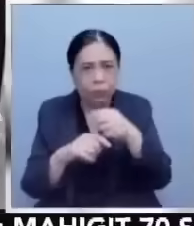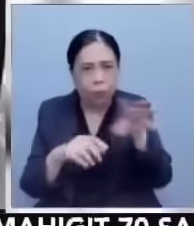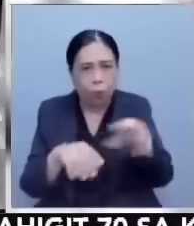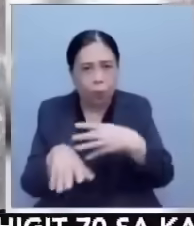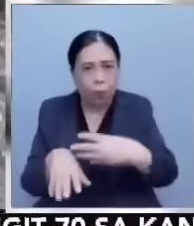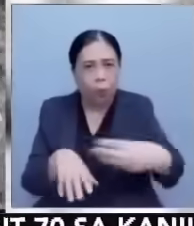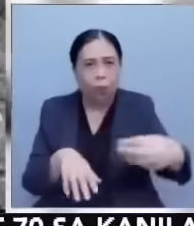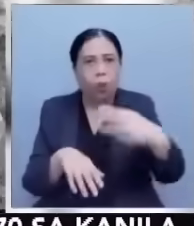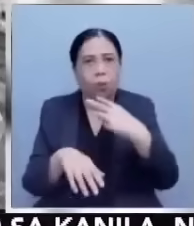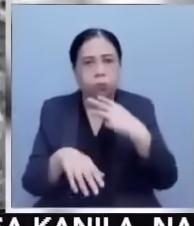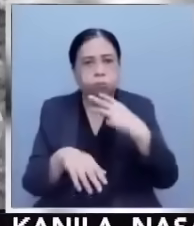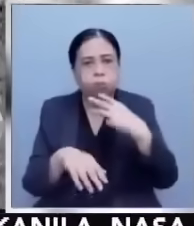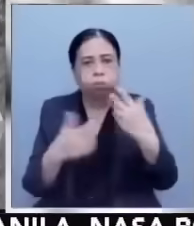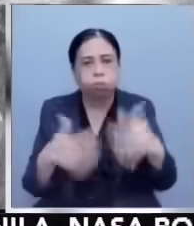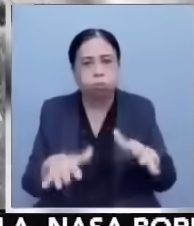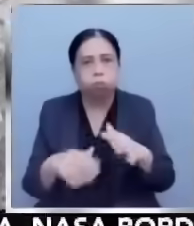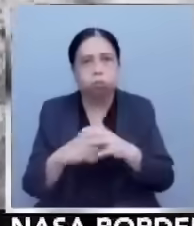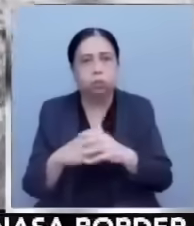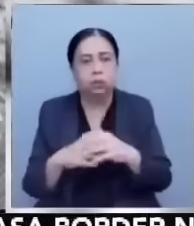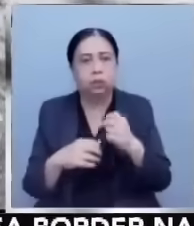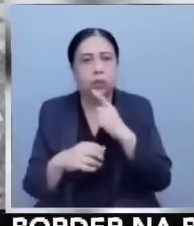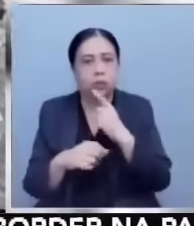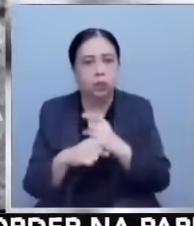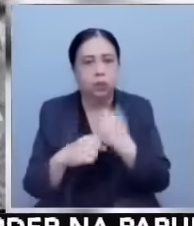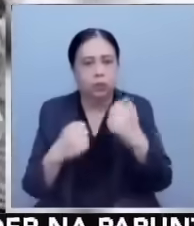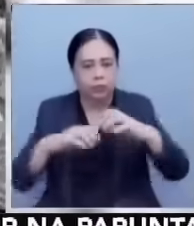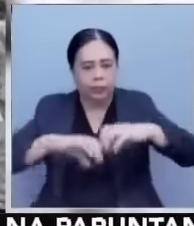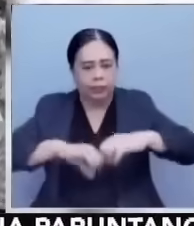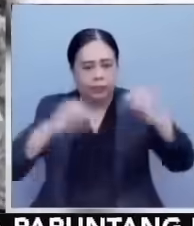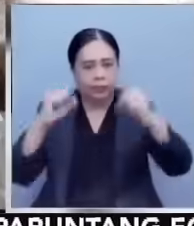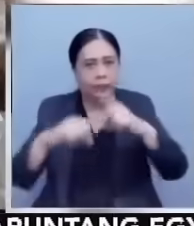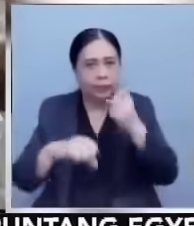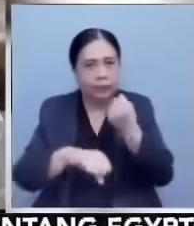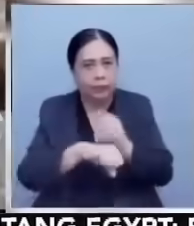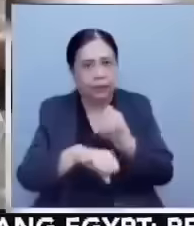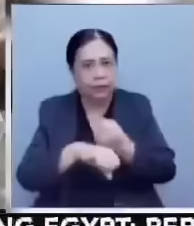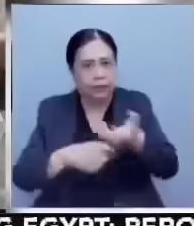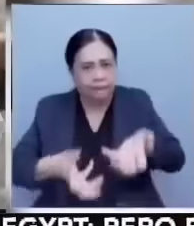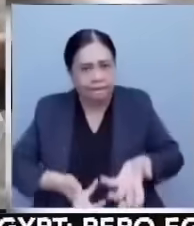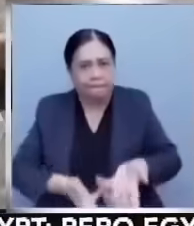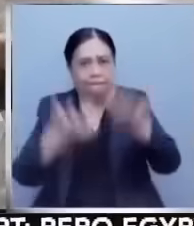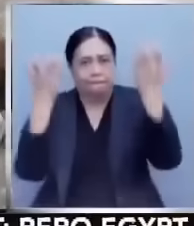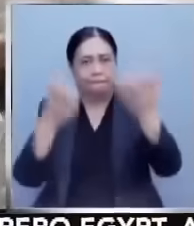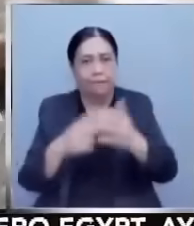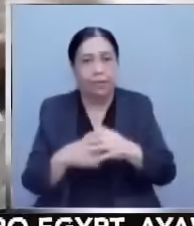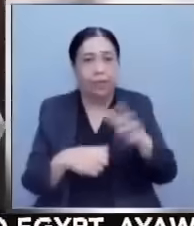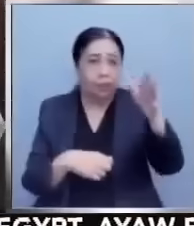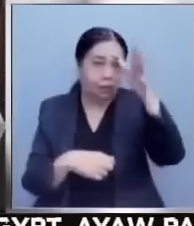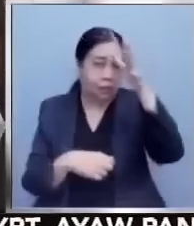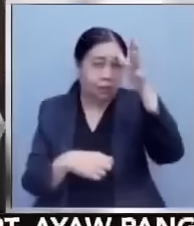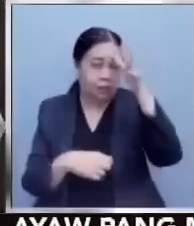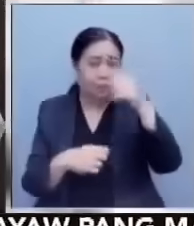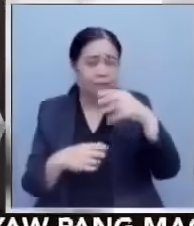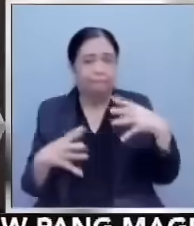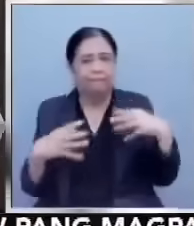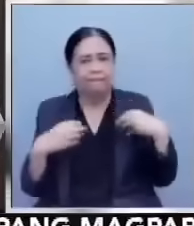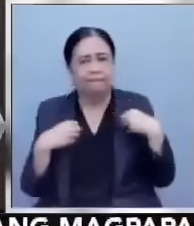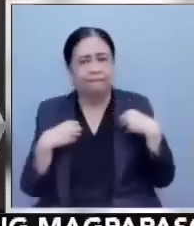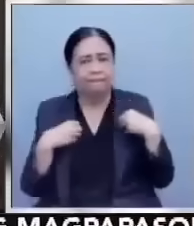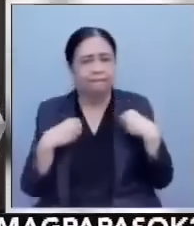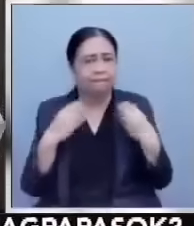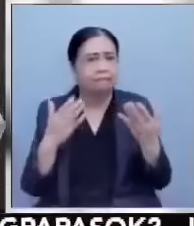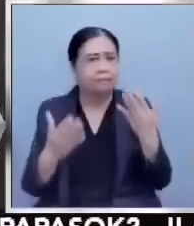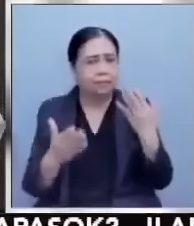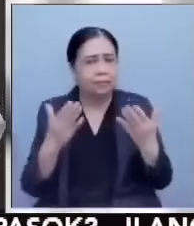sa kanal. Biniyak din ang semento sa kalsada gamit ang backhoe. Ang ama ng bata tinanggap na ang posibilidad na bangkay